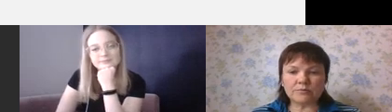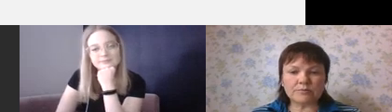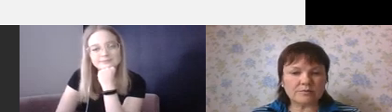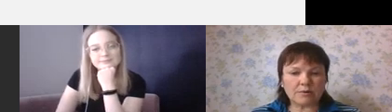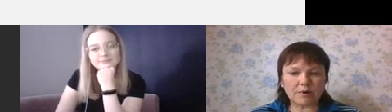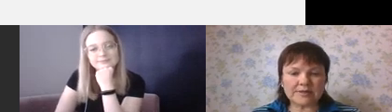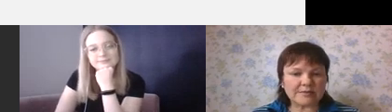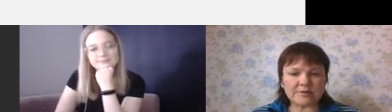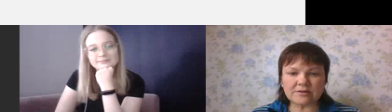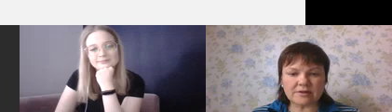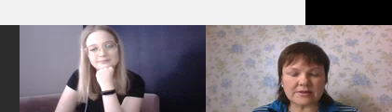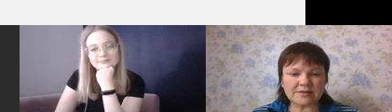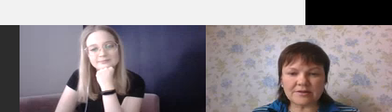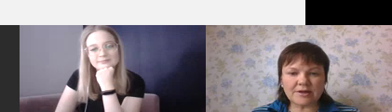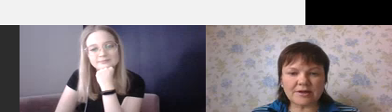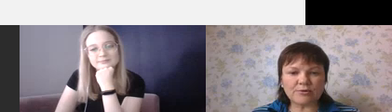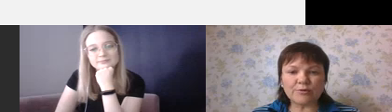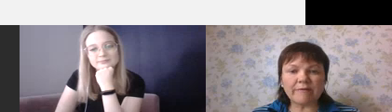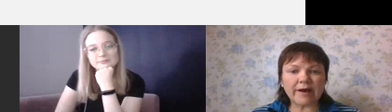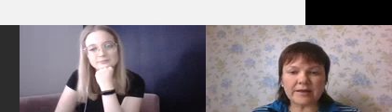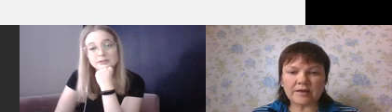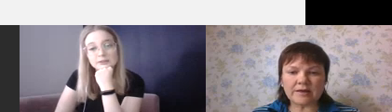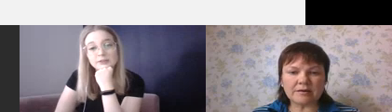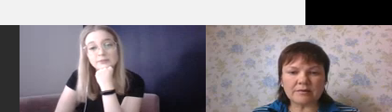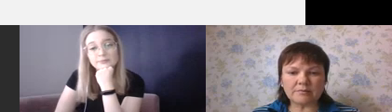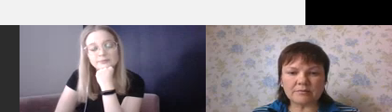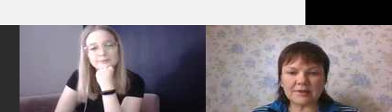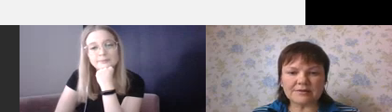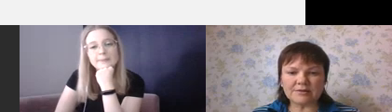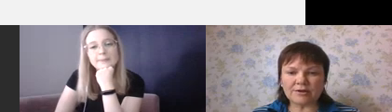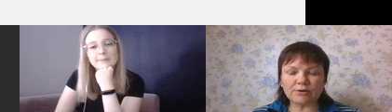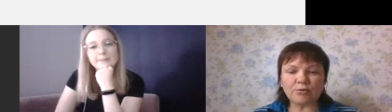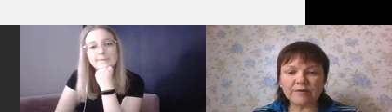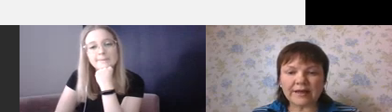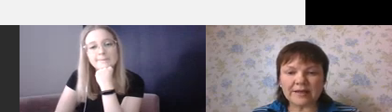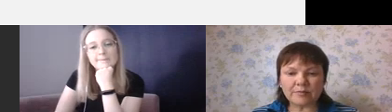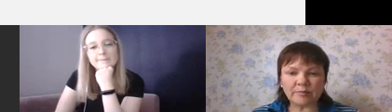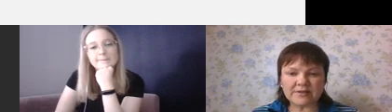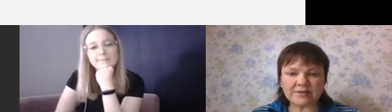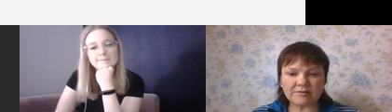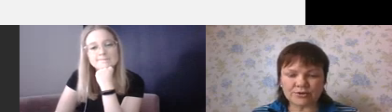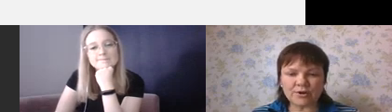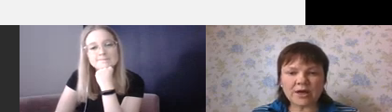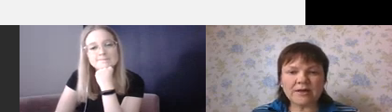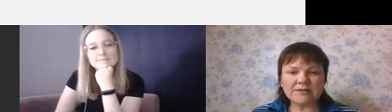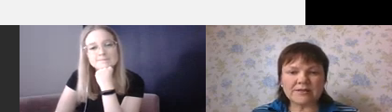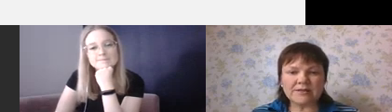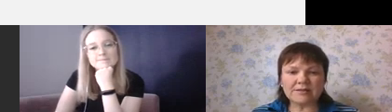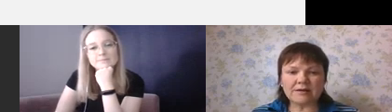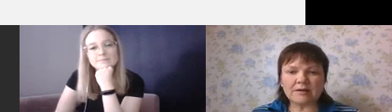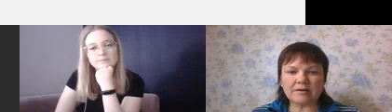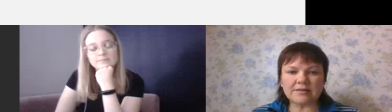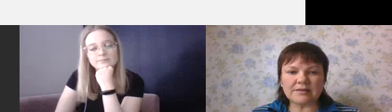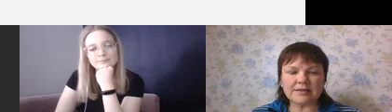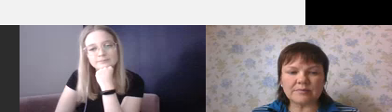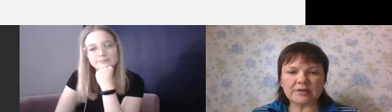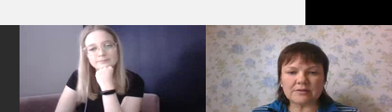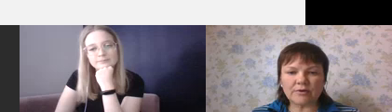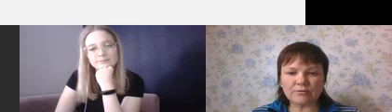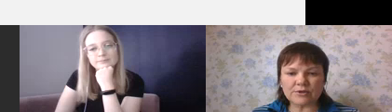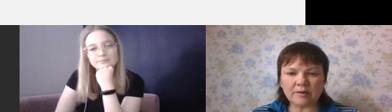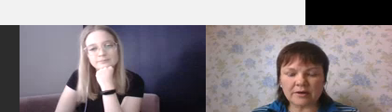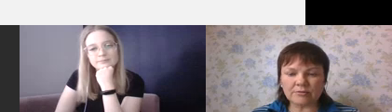siis alates 7. klassist, kui juba vähegi nii-öelda huvi tekib juba asja vastu,